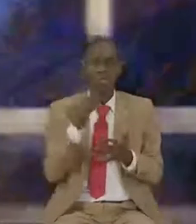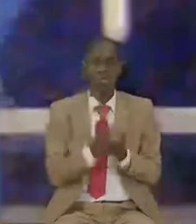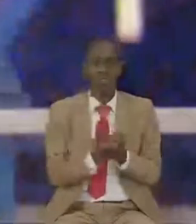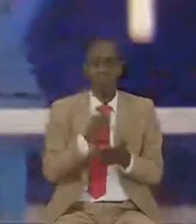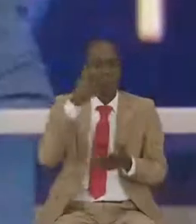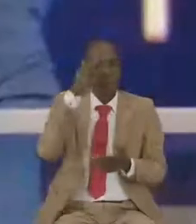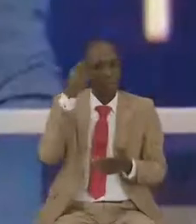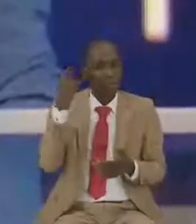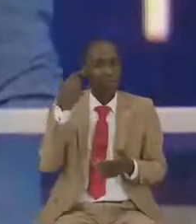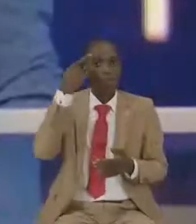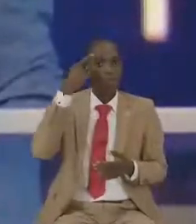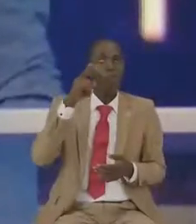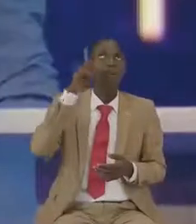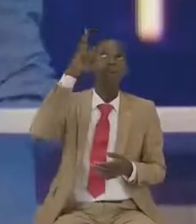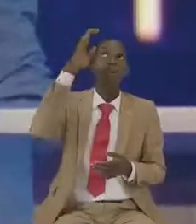du diable.